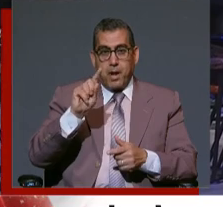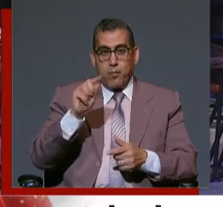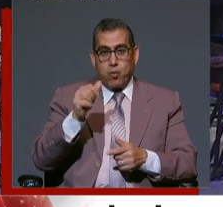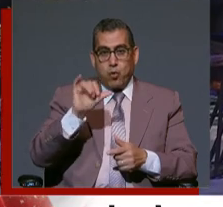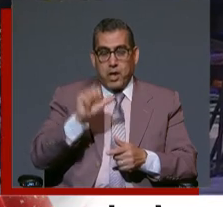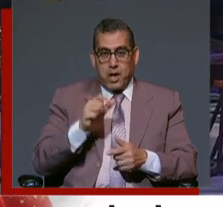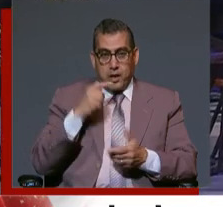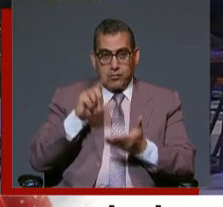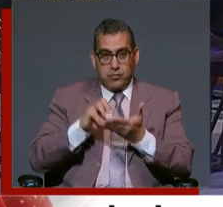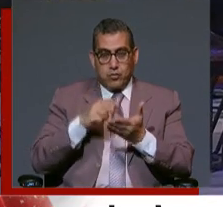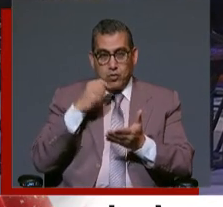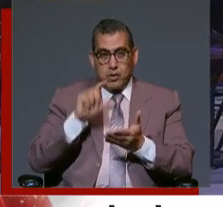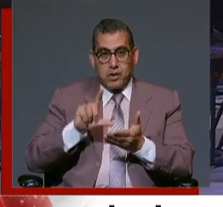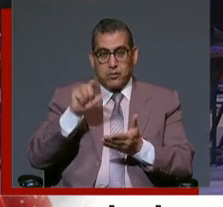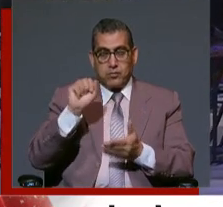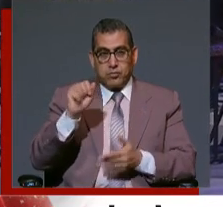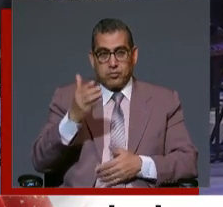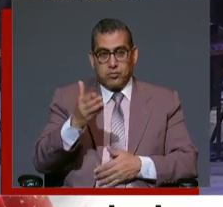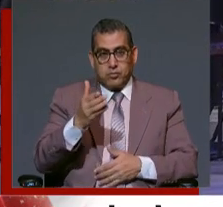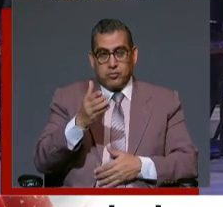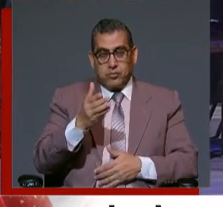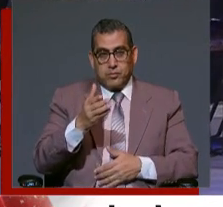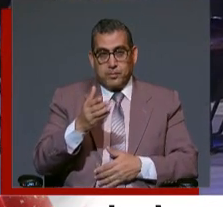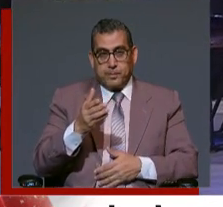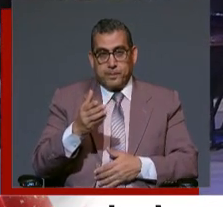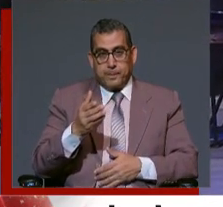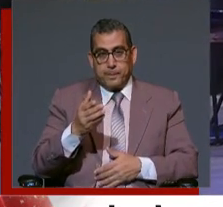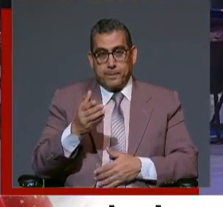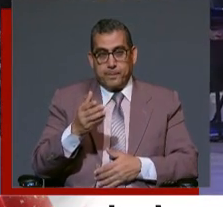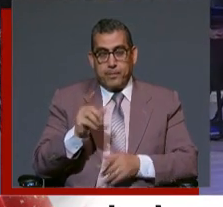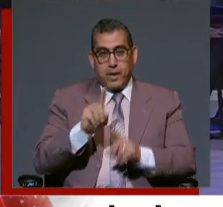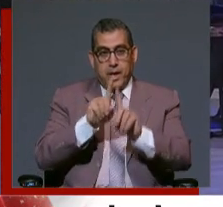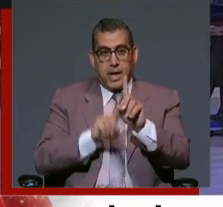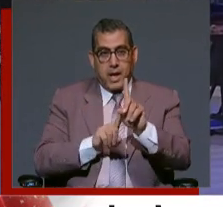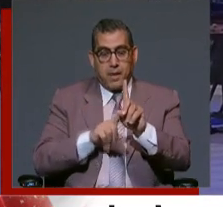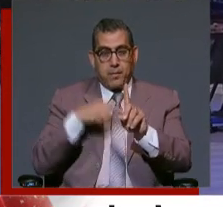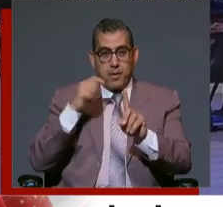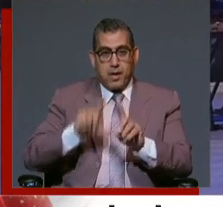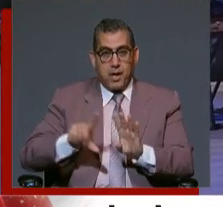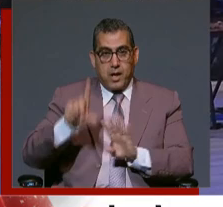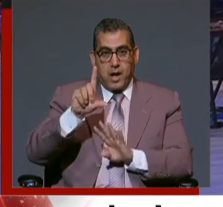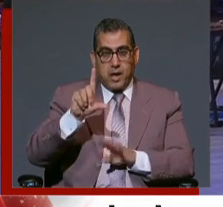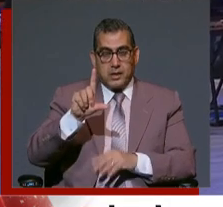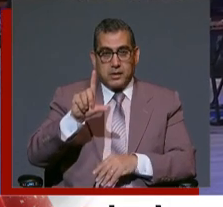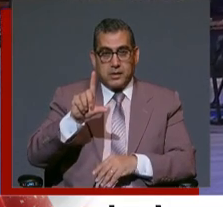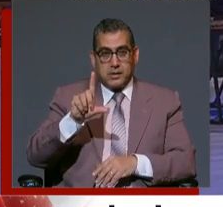السيد فيليب إنسانسو إنبانغو نائب رئيس